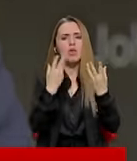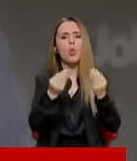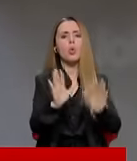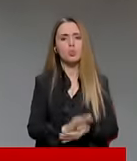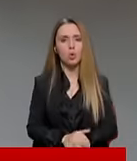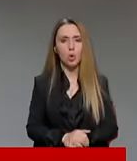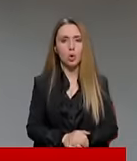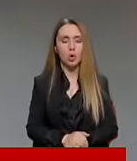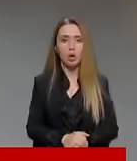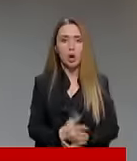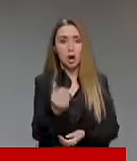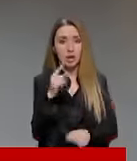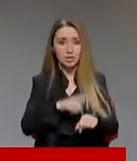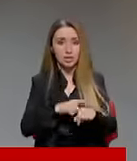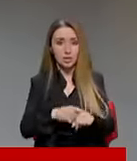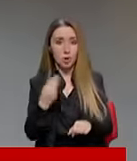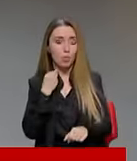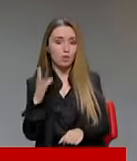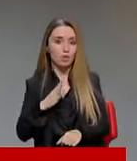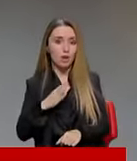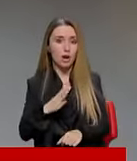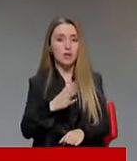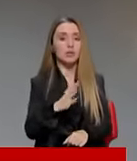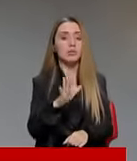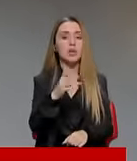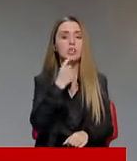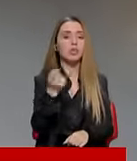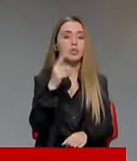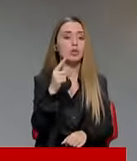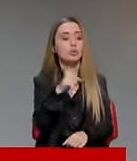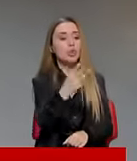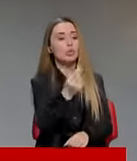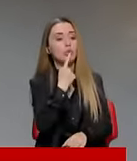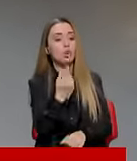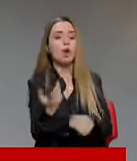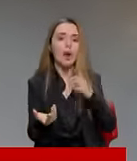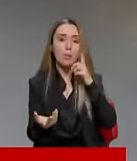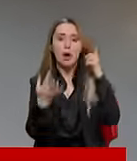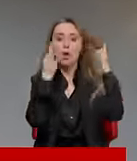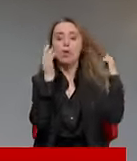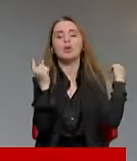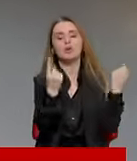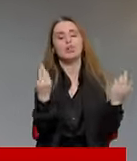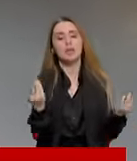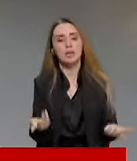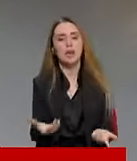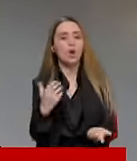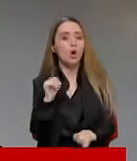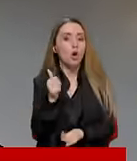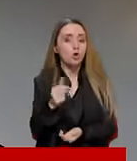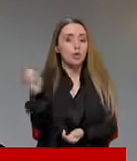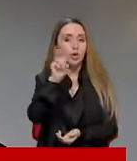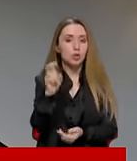aldığınızda şu kadar lira borç vardı 5 yıl sonra şu kadar oldu diyorlar ama öyle bir şey ki O zamanki